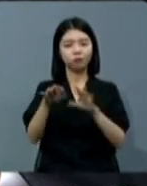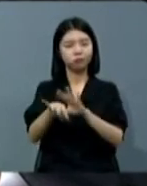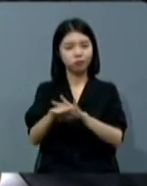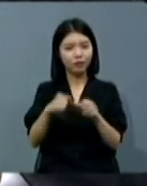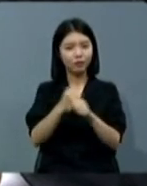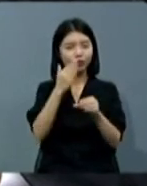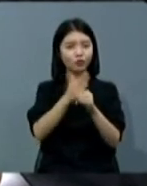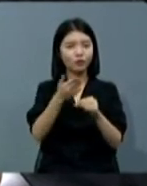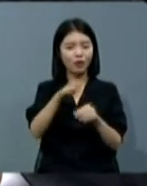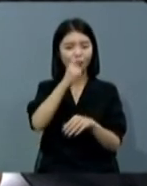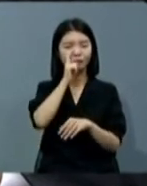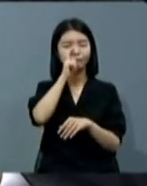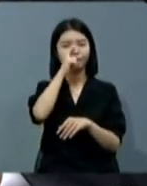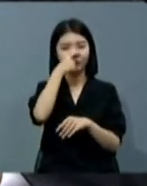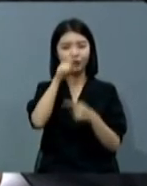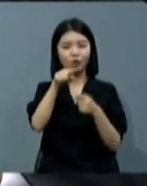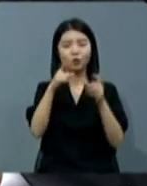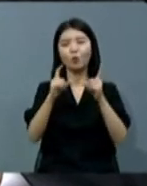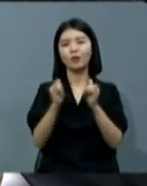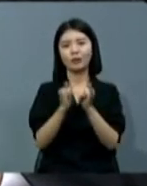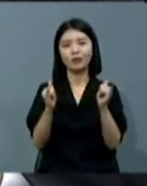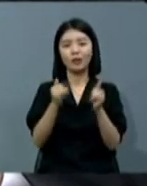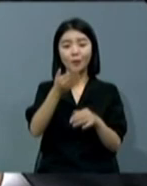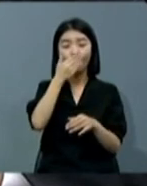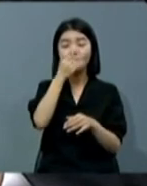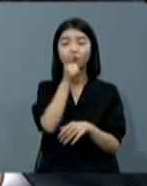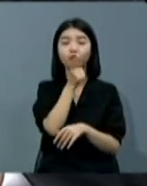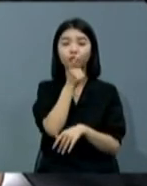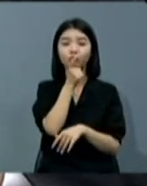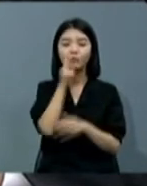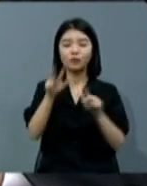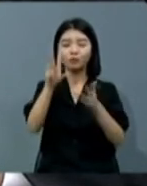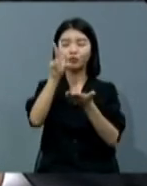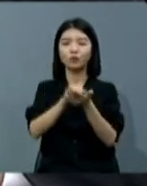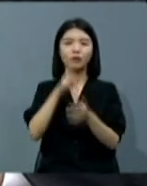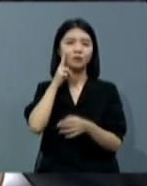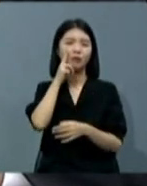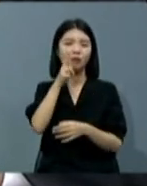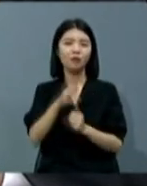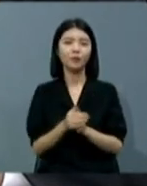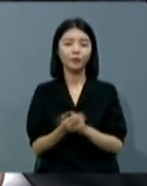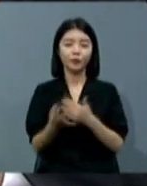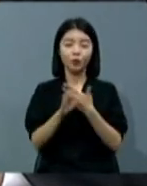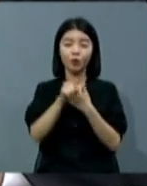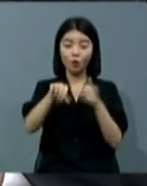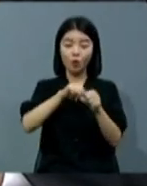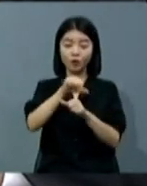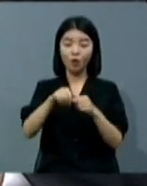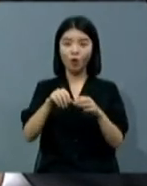그 오염이라든가 이런 것 때문에 우리 도민들이 드실 식수도 이게 지금 문제가 심각하거든요. 그럼 이런